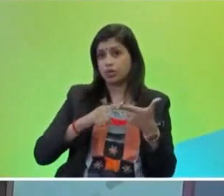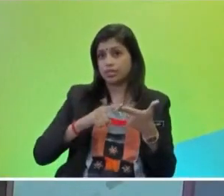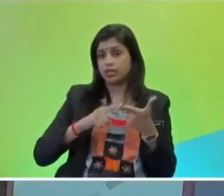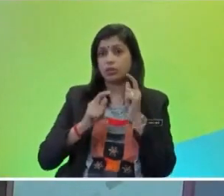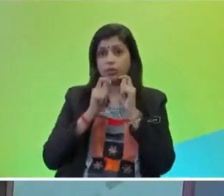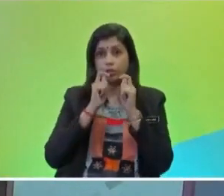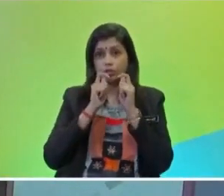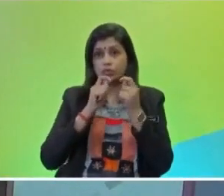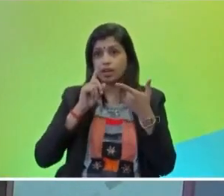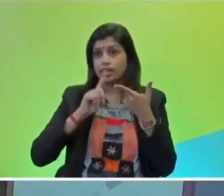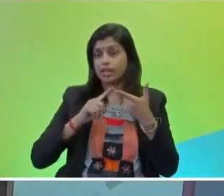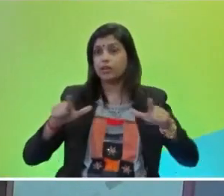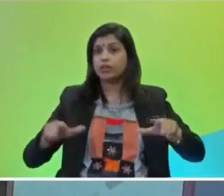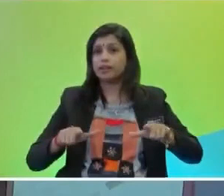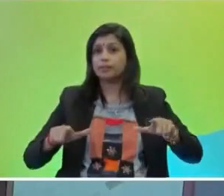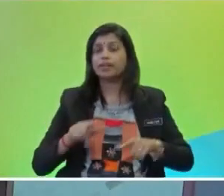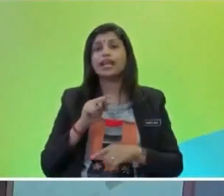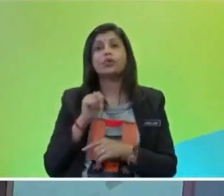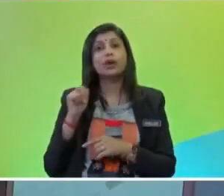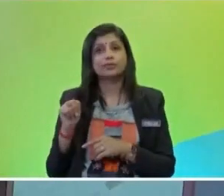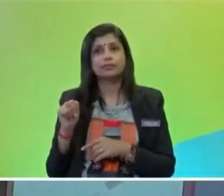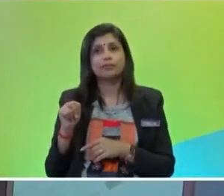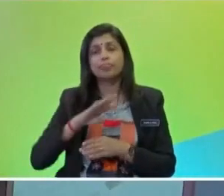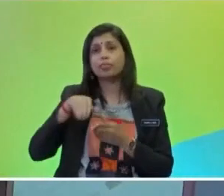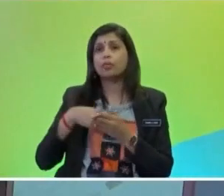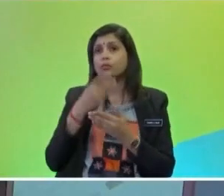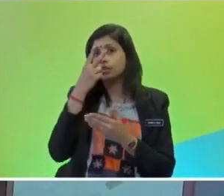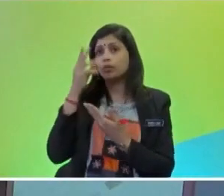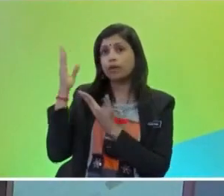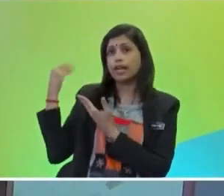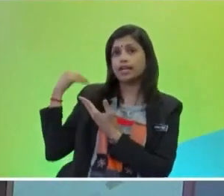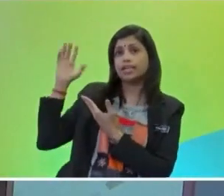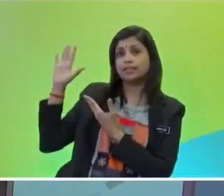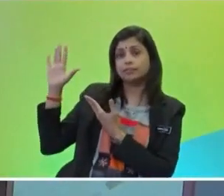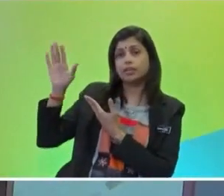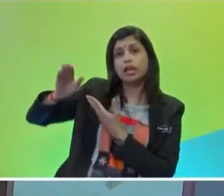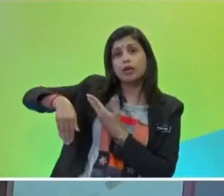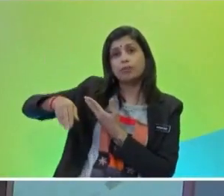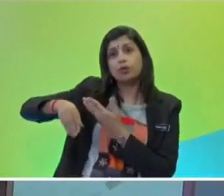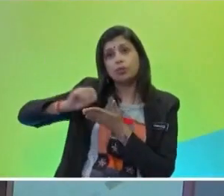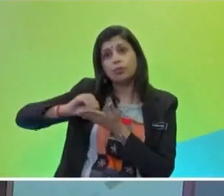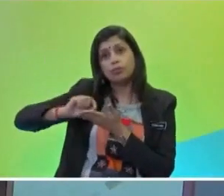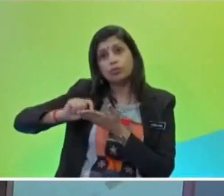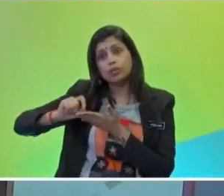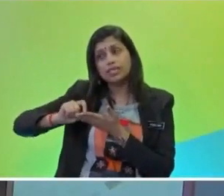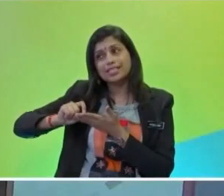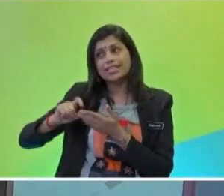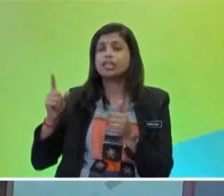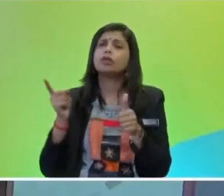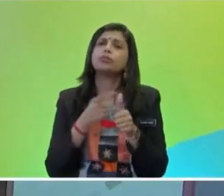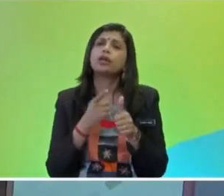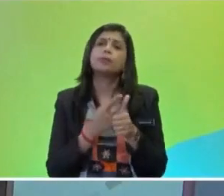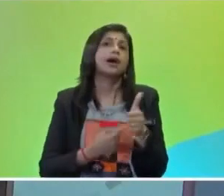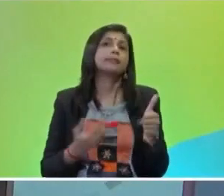Okey, sekarang kita ada lima. Semuanya okay, ada lima. Baik. Okey, baik. Okey, yang satu. Apa yang Sean masih ingat